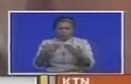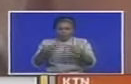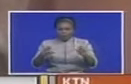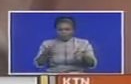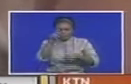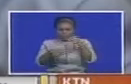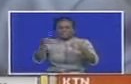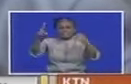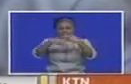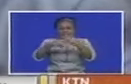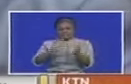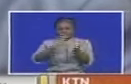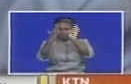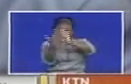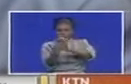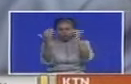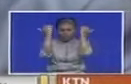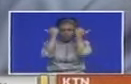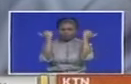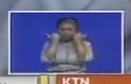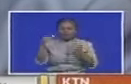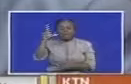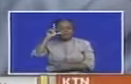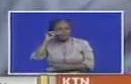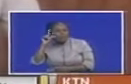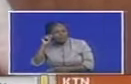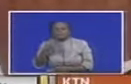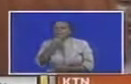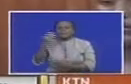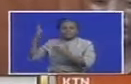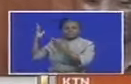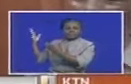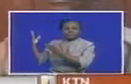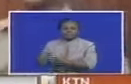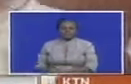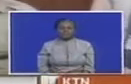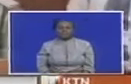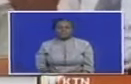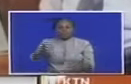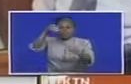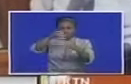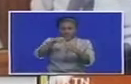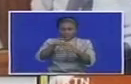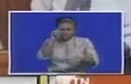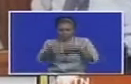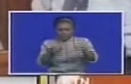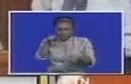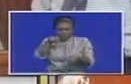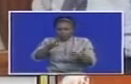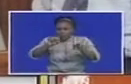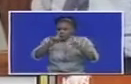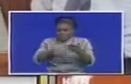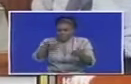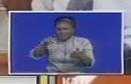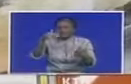7 mbele ya hakimu mkazi mkuu wa Mombasa Richard Odenyo. Miongoni mwa mashtaka yakiwa kuwa